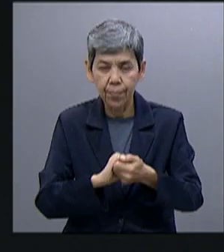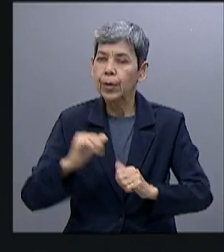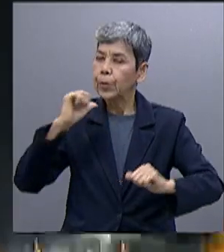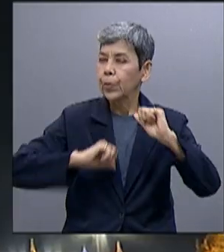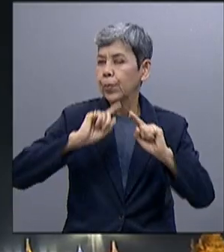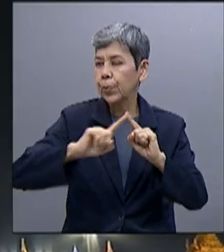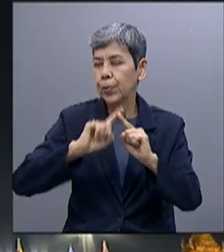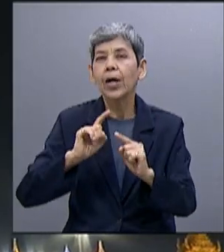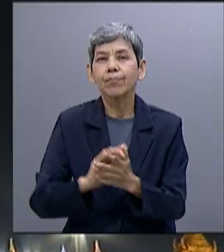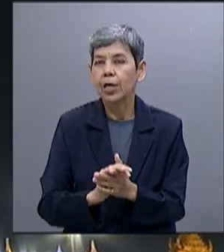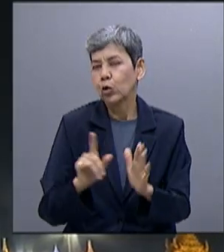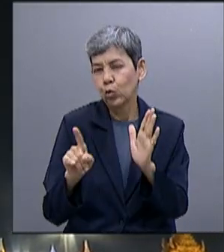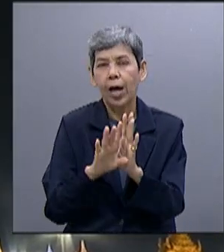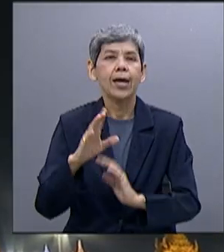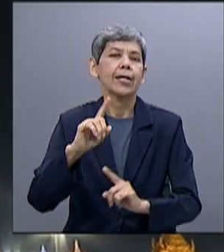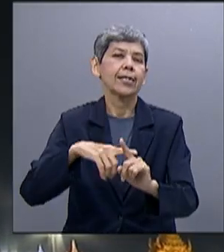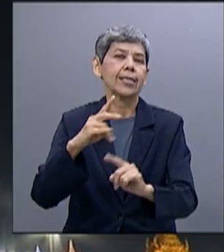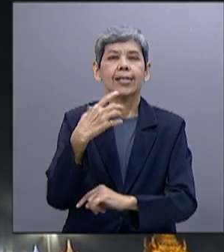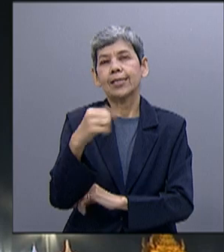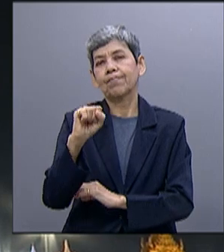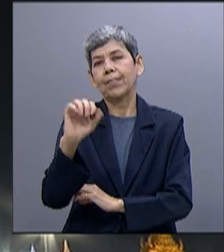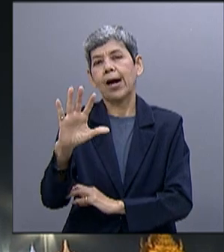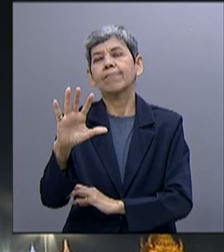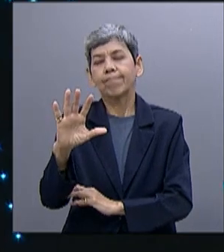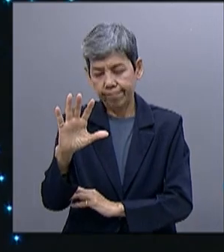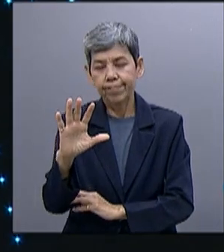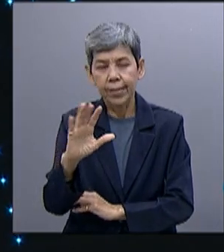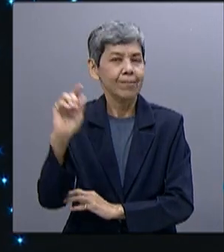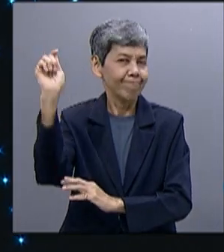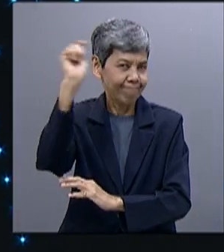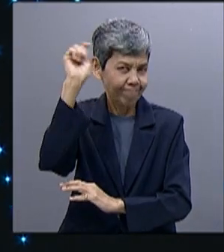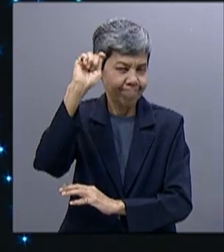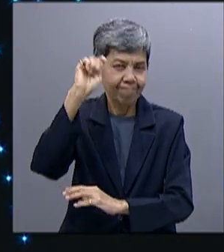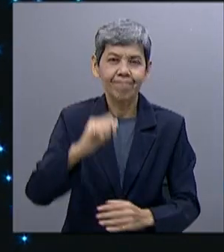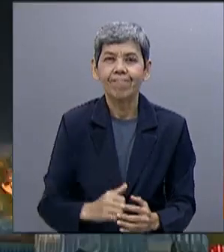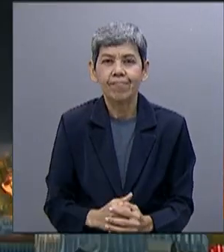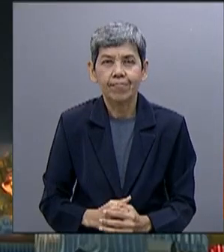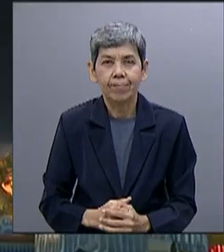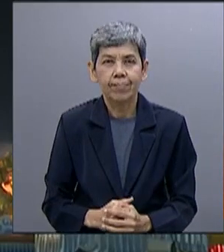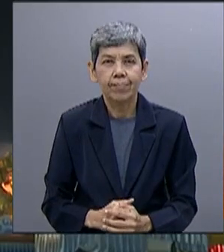มโภชนะคะถึงวันที่15กรกฎาคมนี้ณท้องสนามหลวงค่ะ